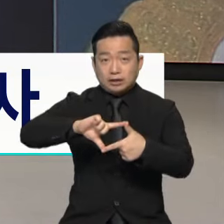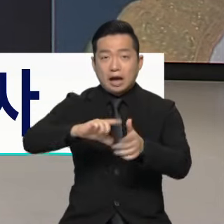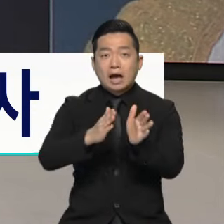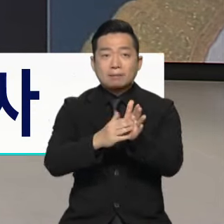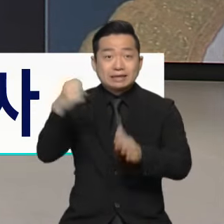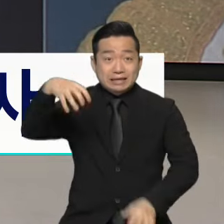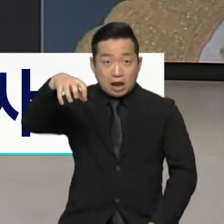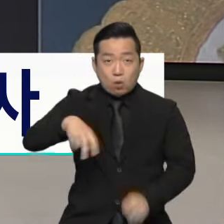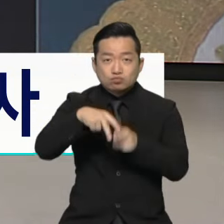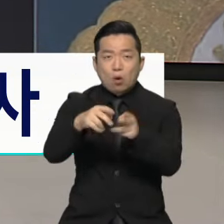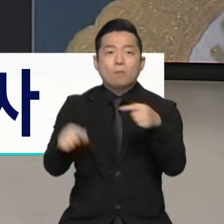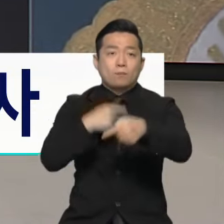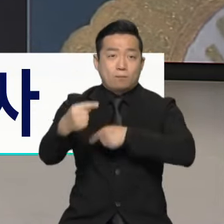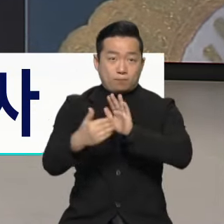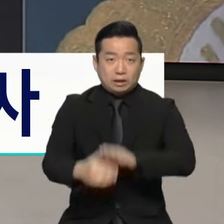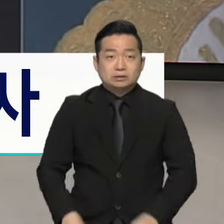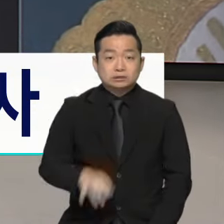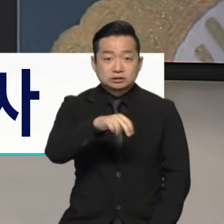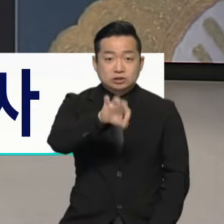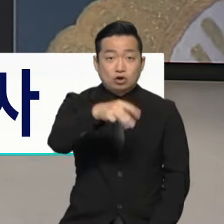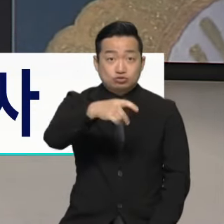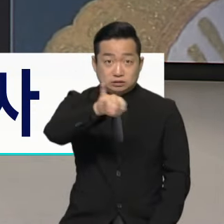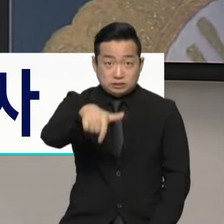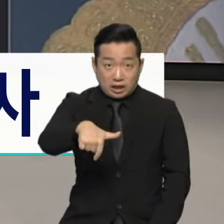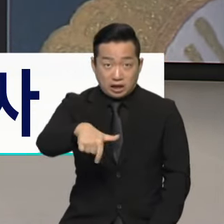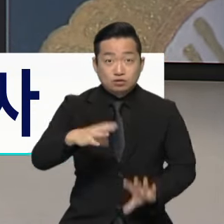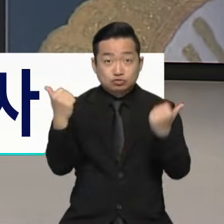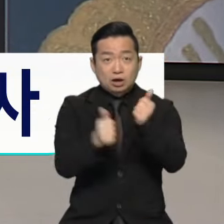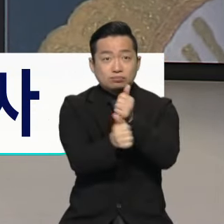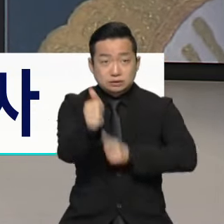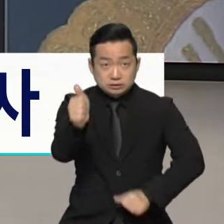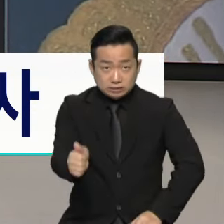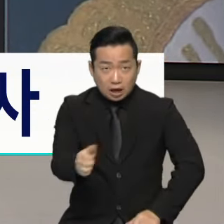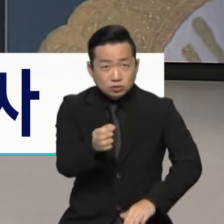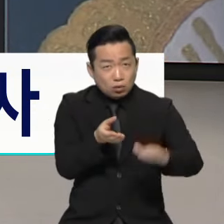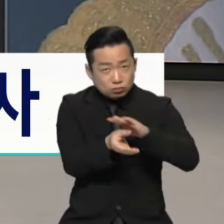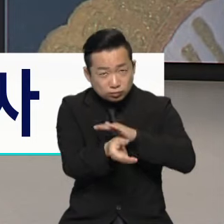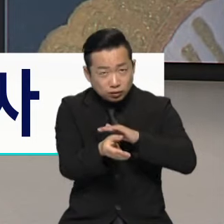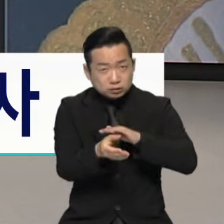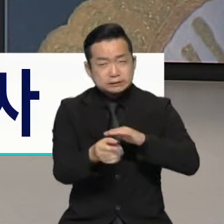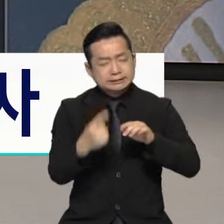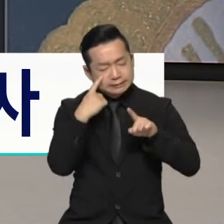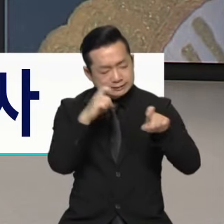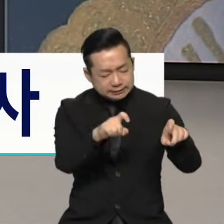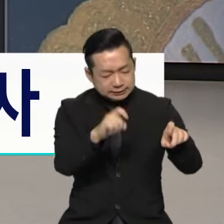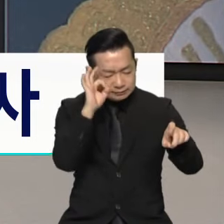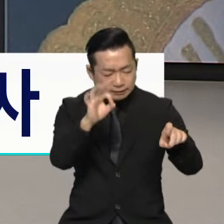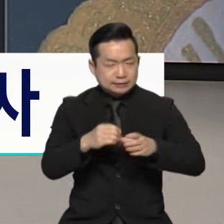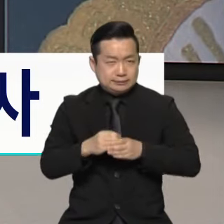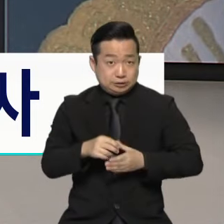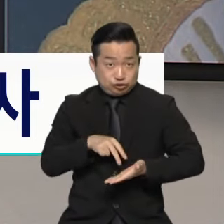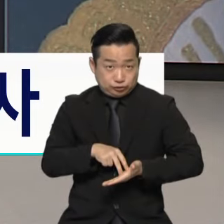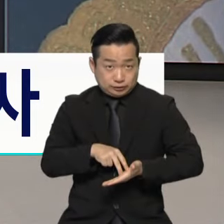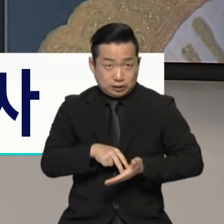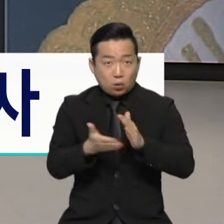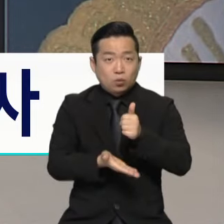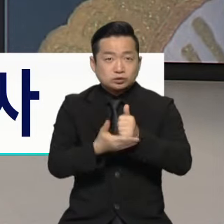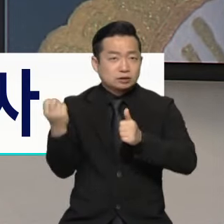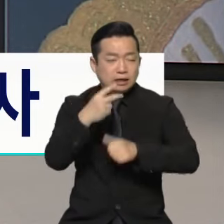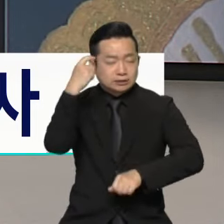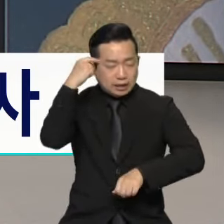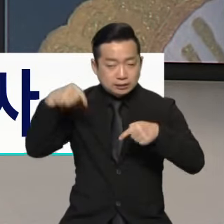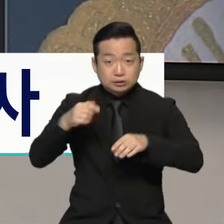후보자를 교체했고 정우택 국회 부의장의 돈봉투 수수 의혹도 심각하게 들여다보고 있다며 공천 재고를